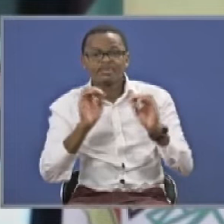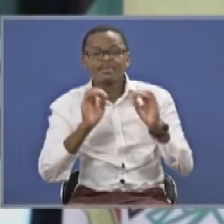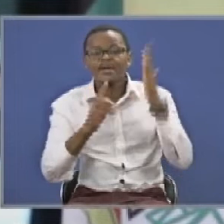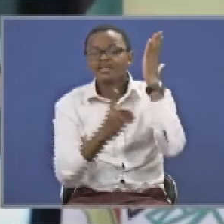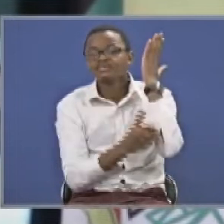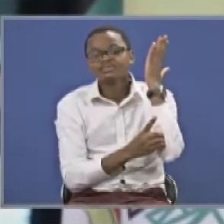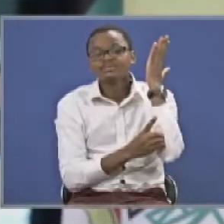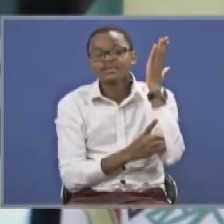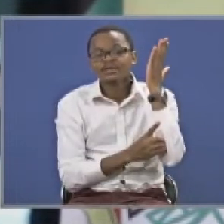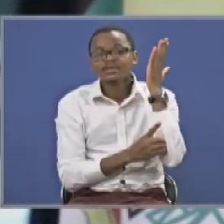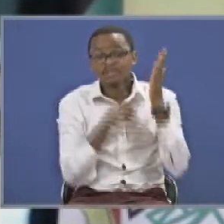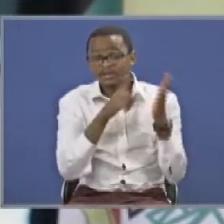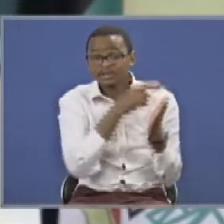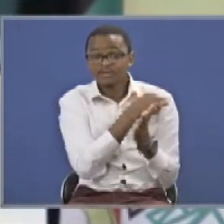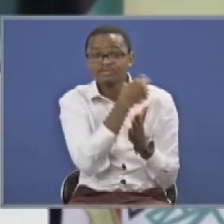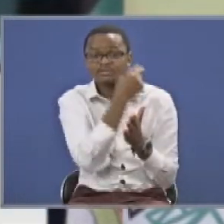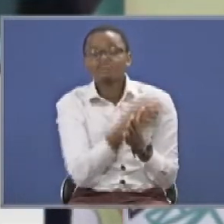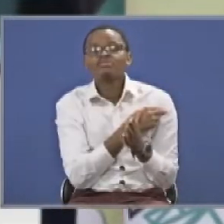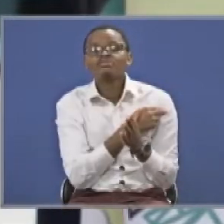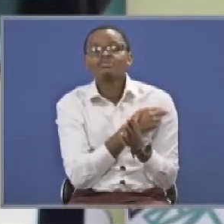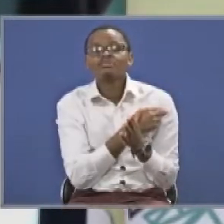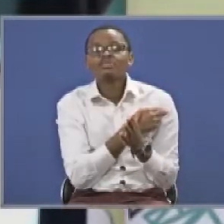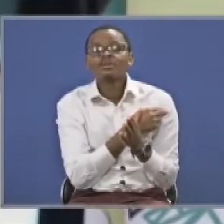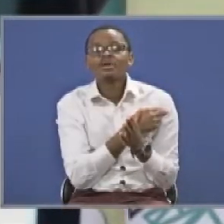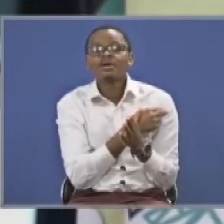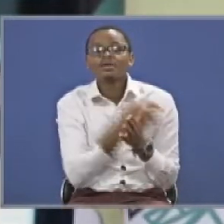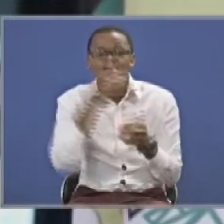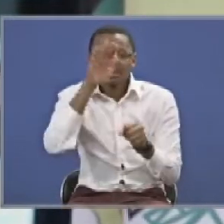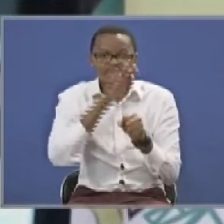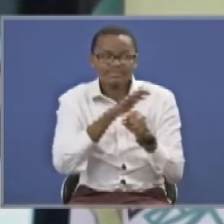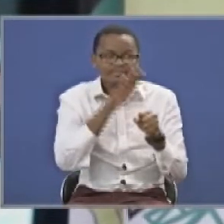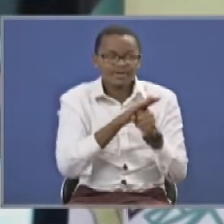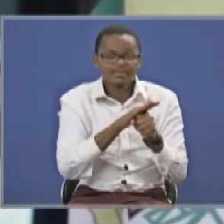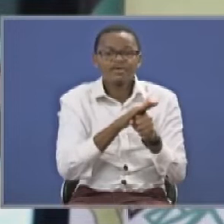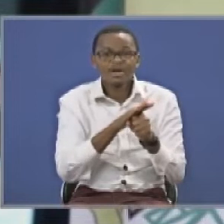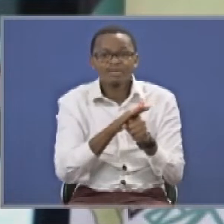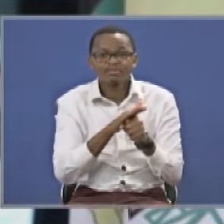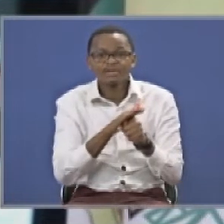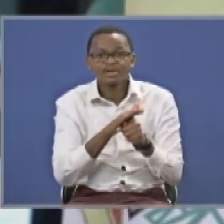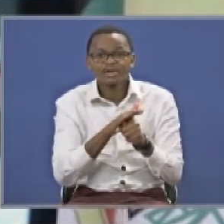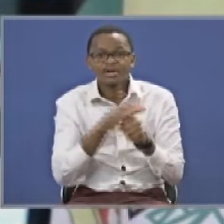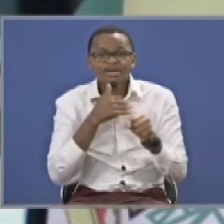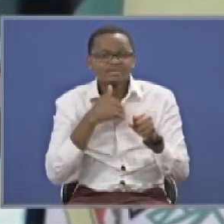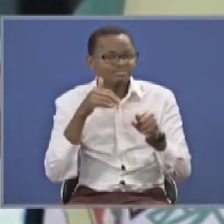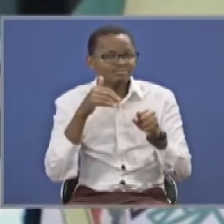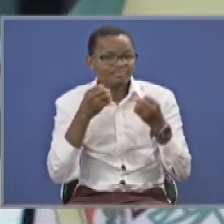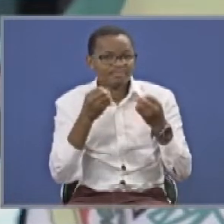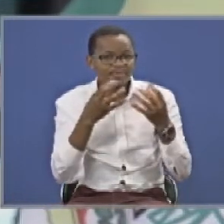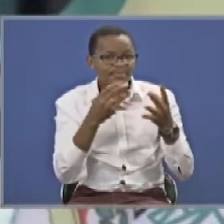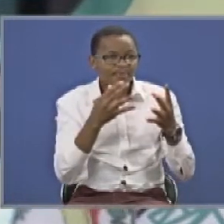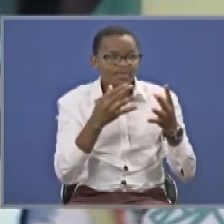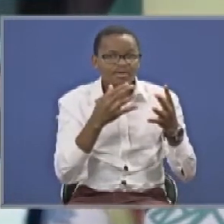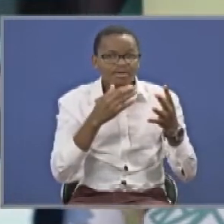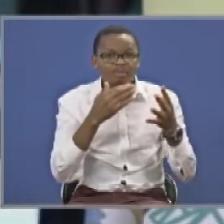nidhamu. Hizo hospitali hizi zingekuwa zinajaa watu ambao wamezidiwa,